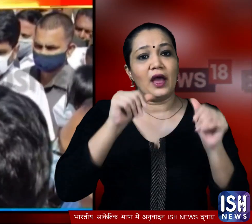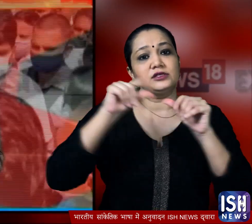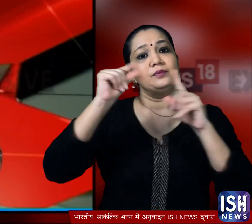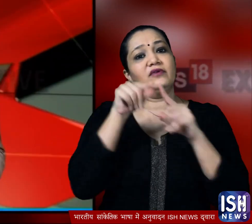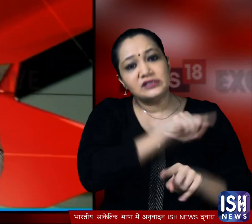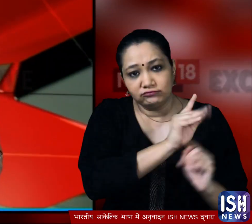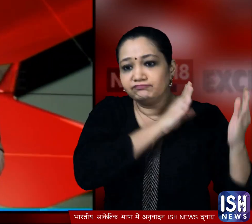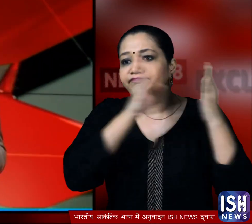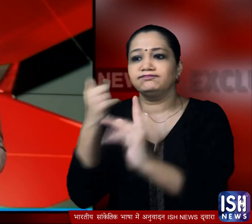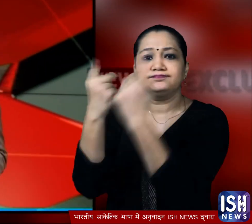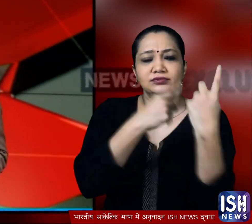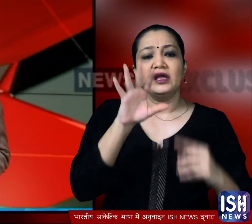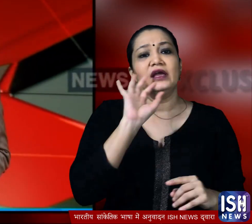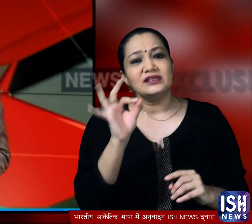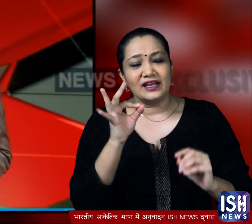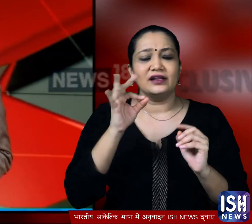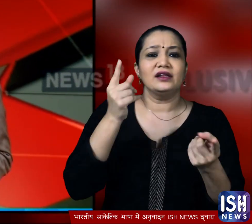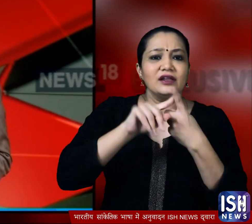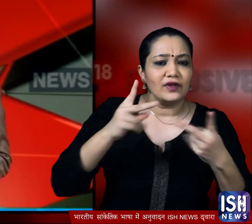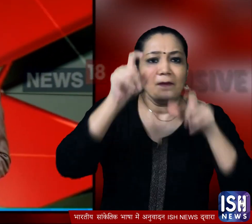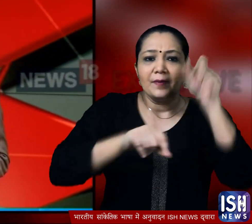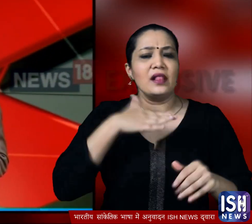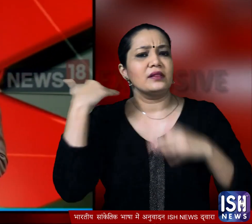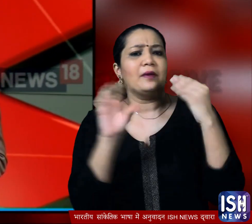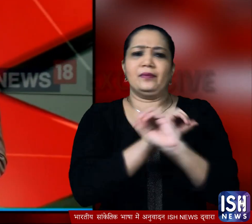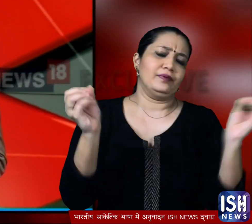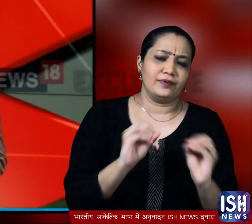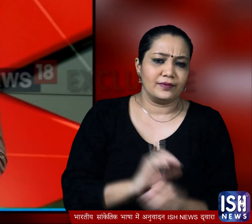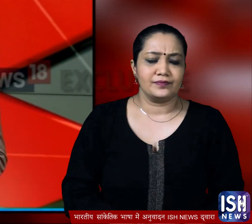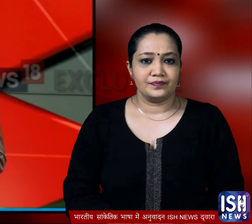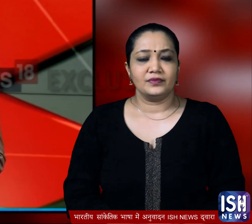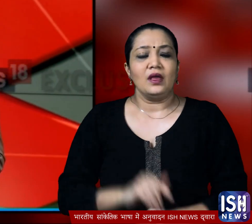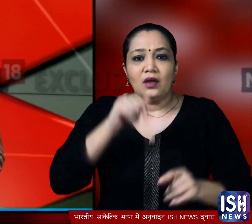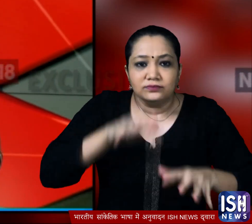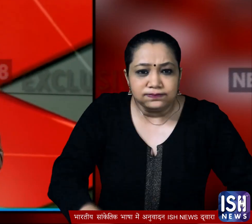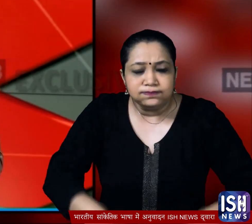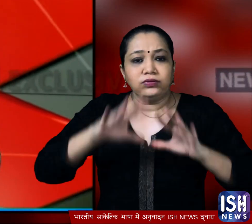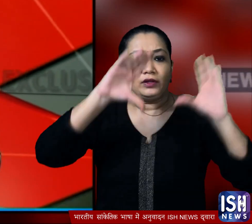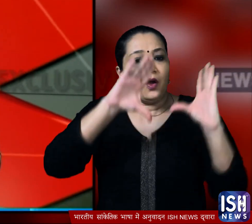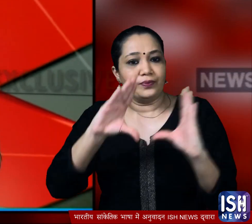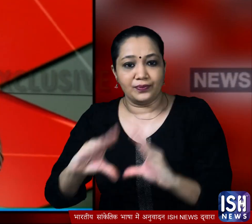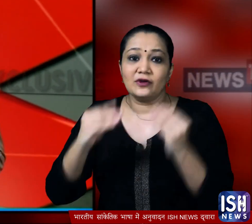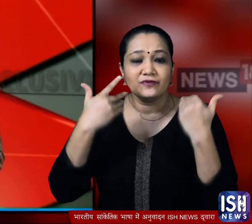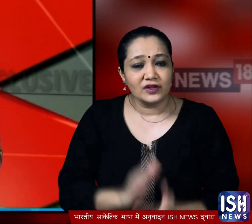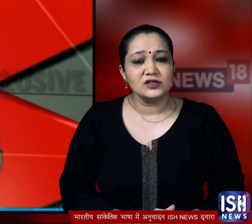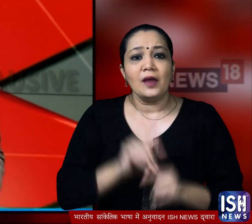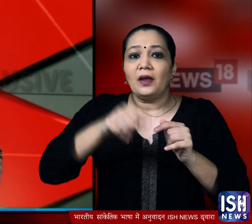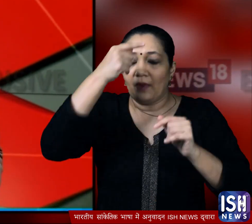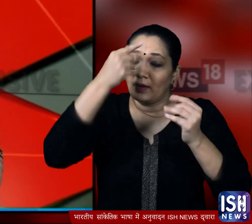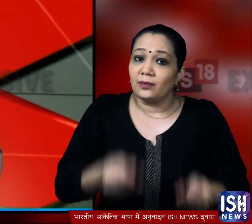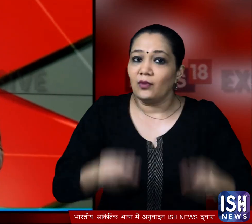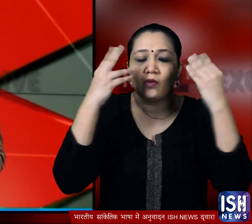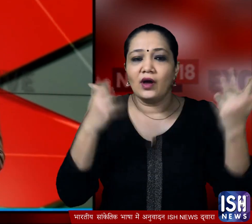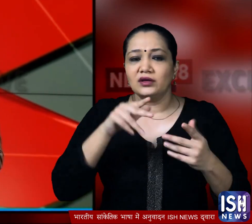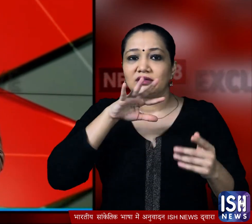पहुंचे। सौभाग्य की बात है कि सांगली में बाढ़ से अभी किसी की जान जाने की खबर नहीं है और वहां बाढ़ का पानी भी थोड़ा कम हुआ है, लेकिन मुश्किलें और बढ़